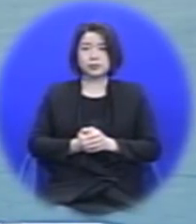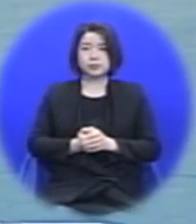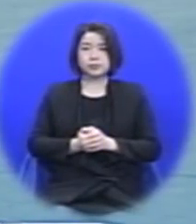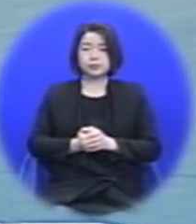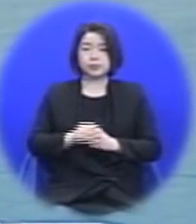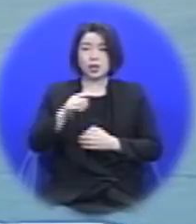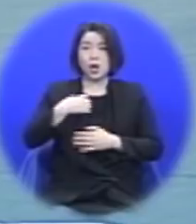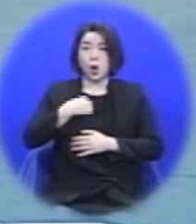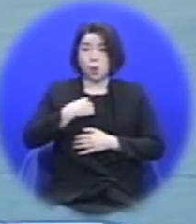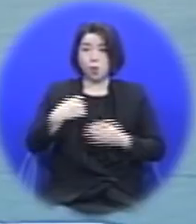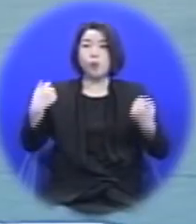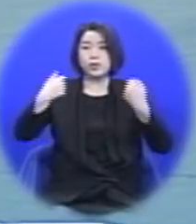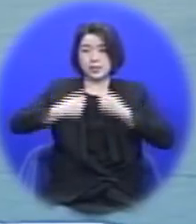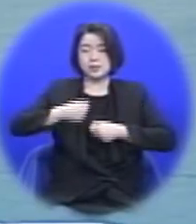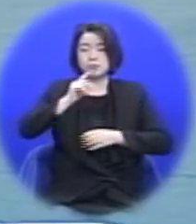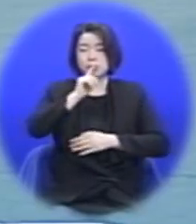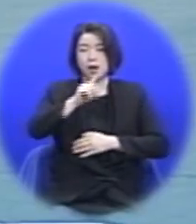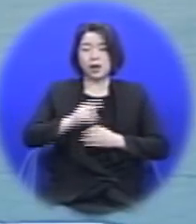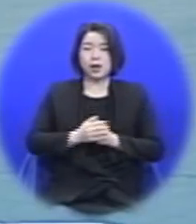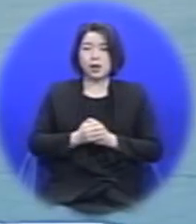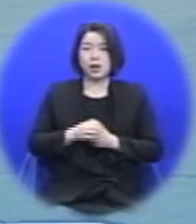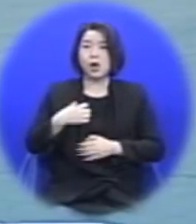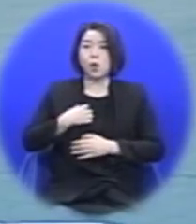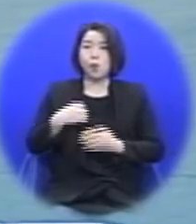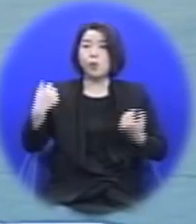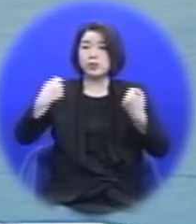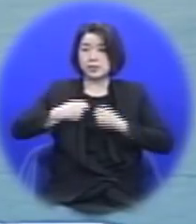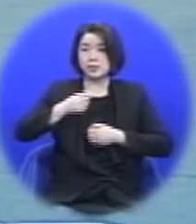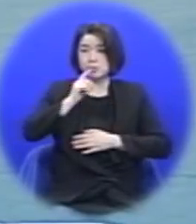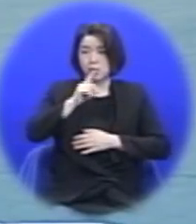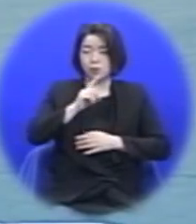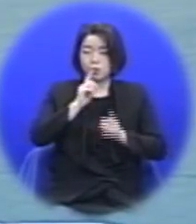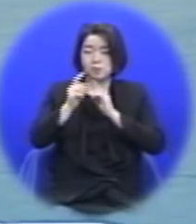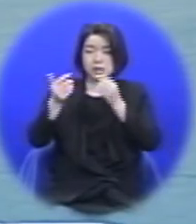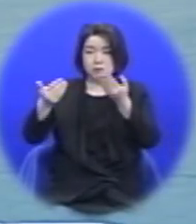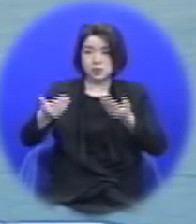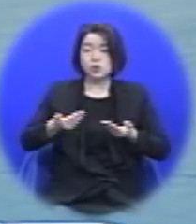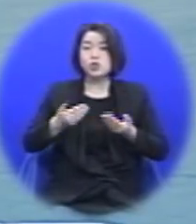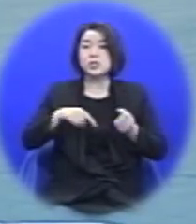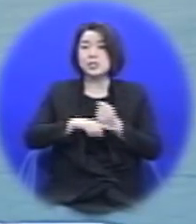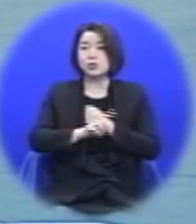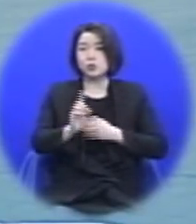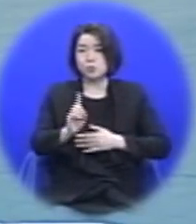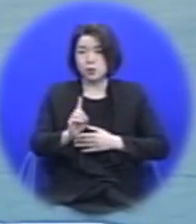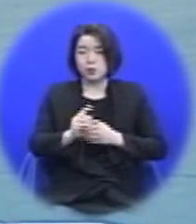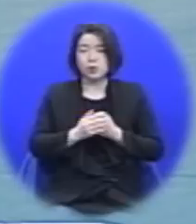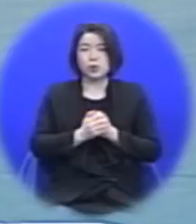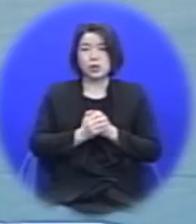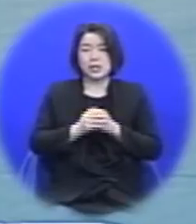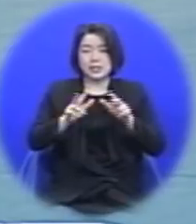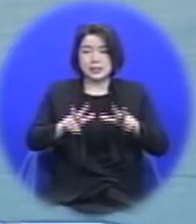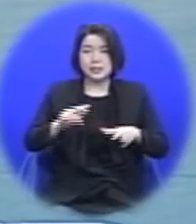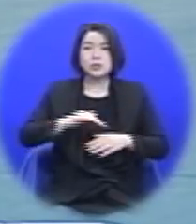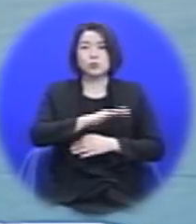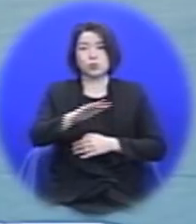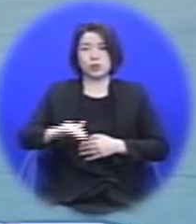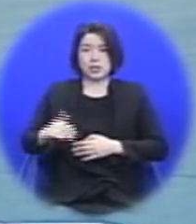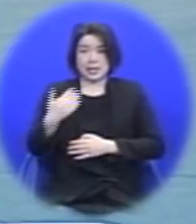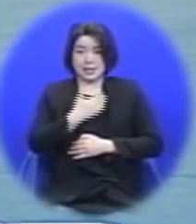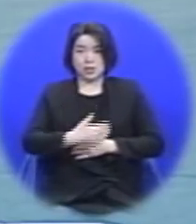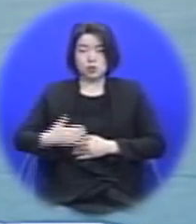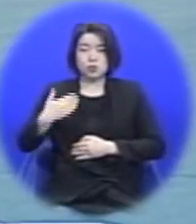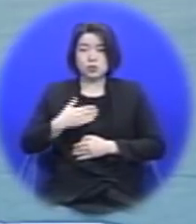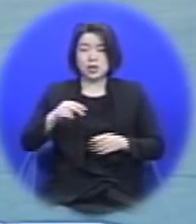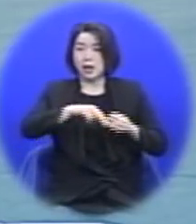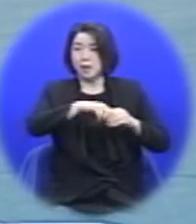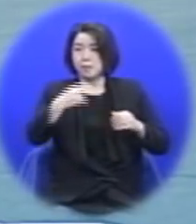옷 입으라. 옷 입으라고 말씀하시는 이유는 지금 우리의 육체에 벌거벗은